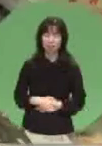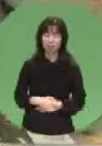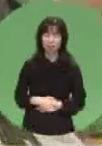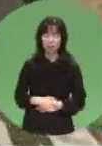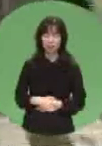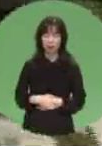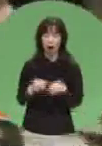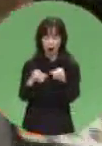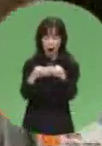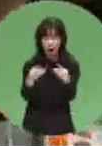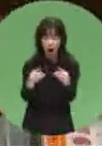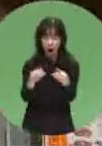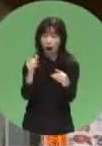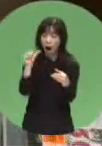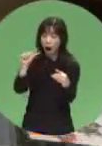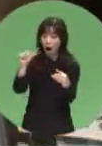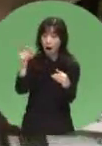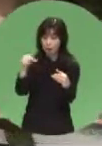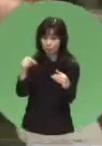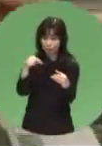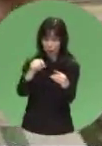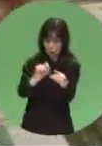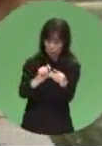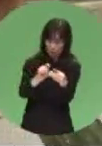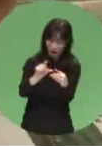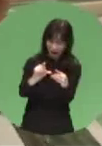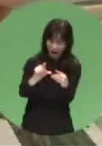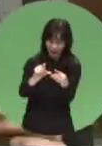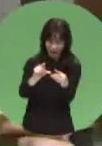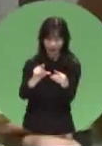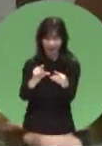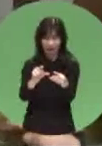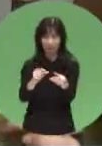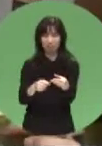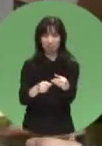わ、あんこぎっしり入ってます、粒あんが。